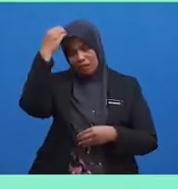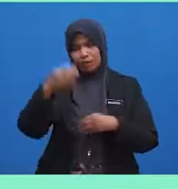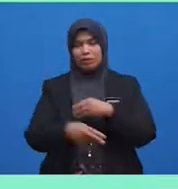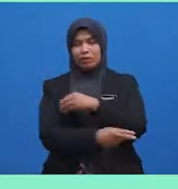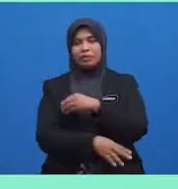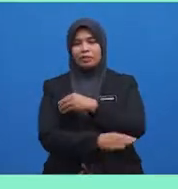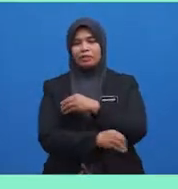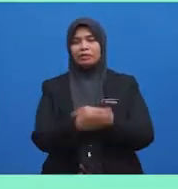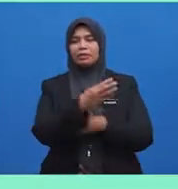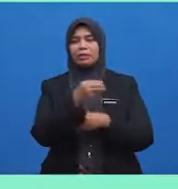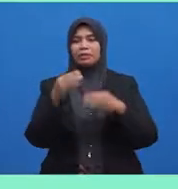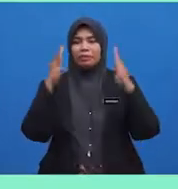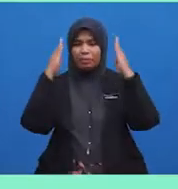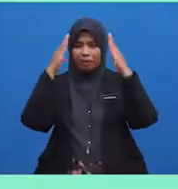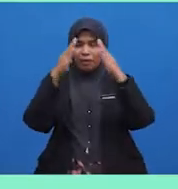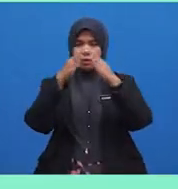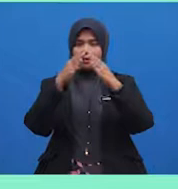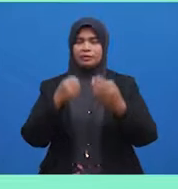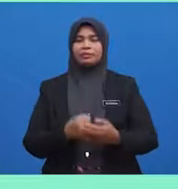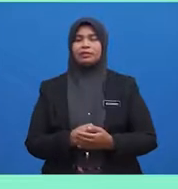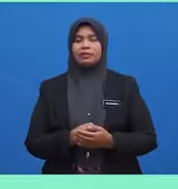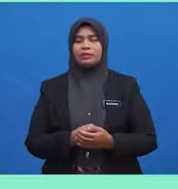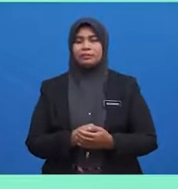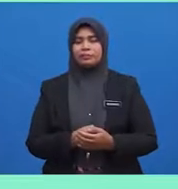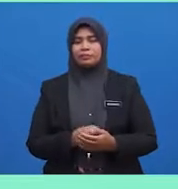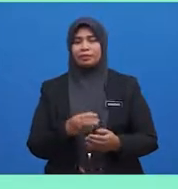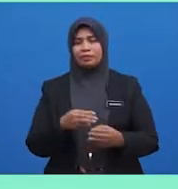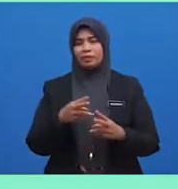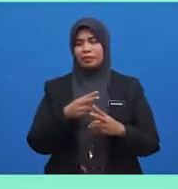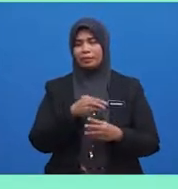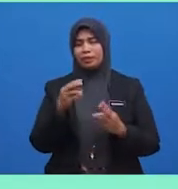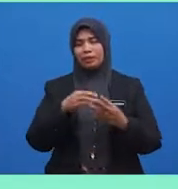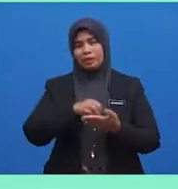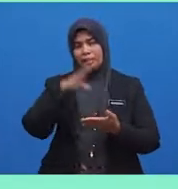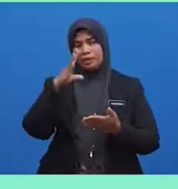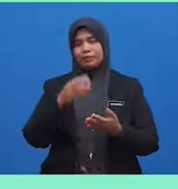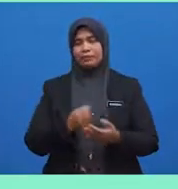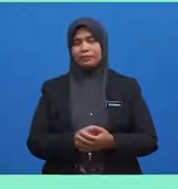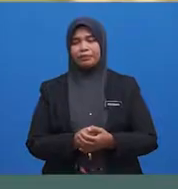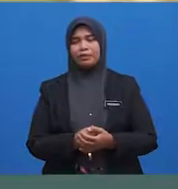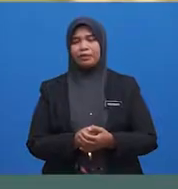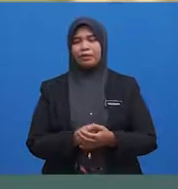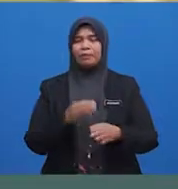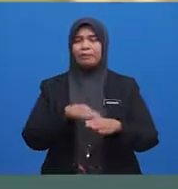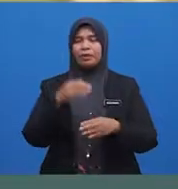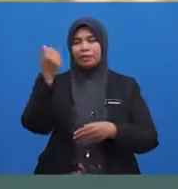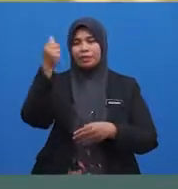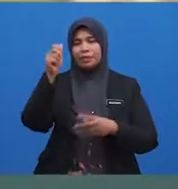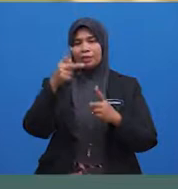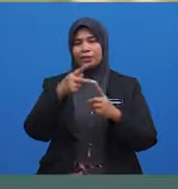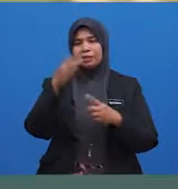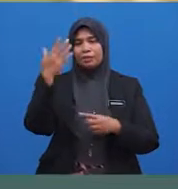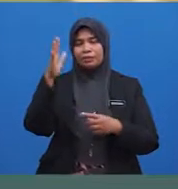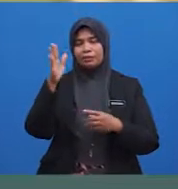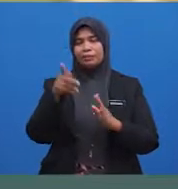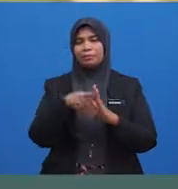memiliki kekayaan hasil biji timah dan emas yang amat diidam-idamkan kuasa Barat. Pada abad ke-15,